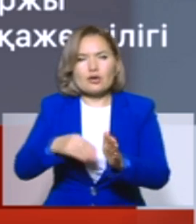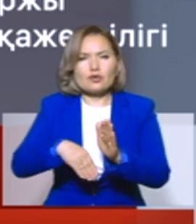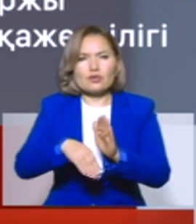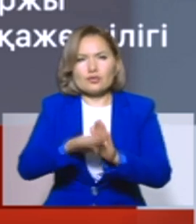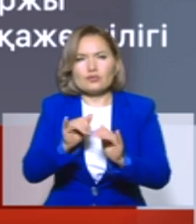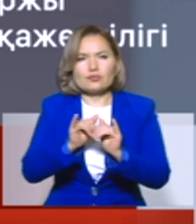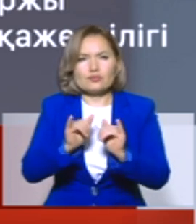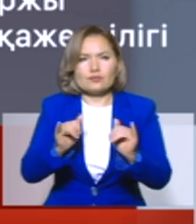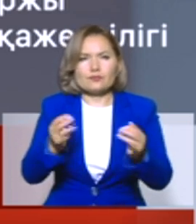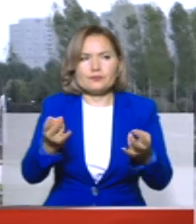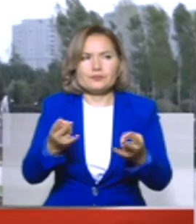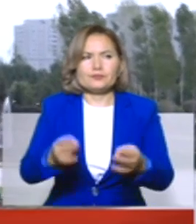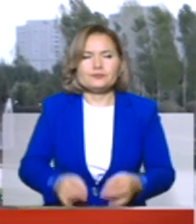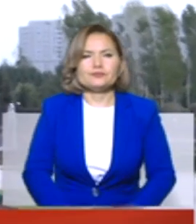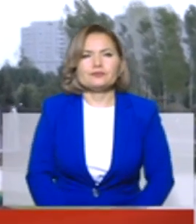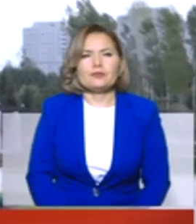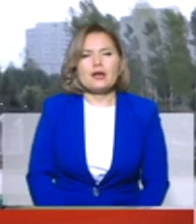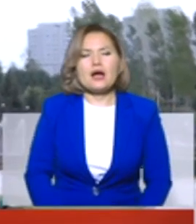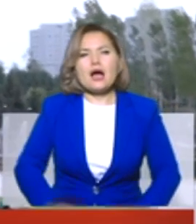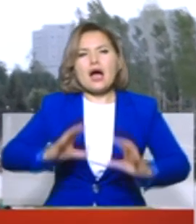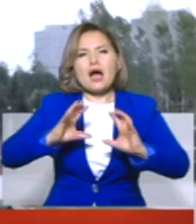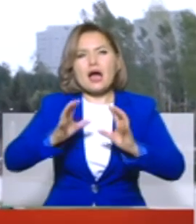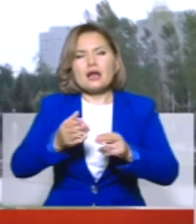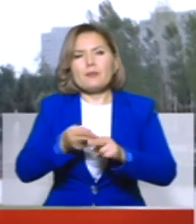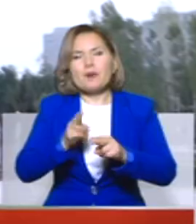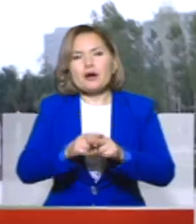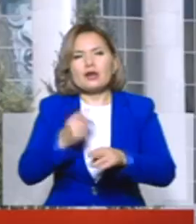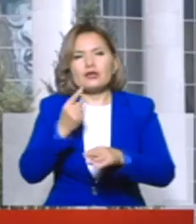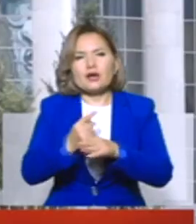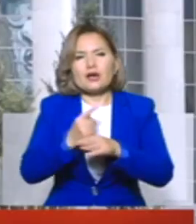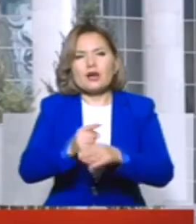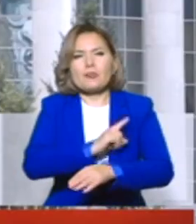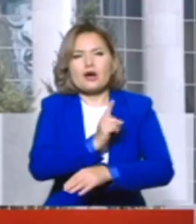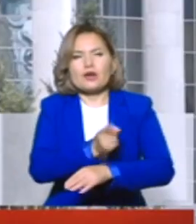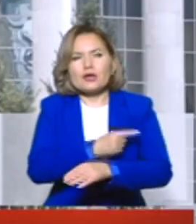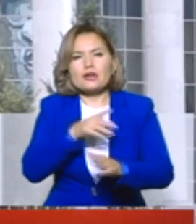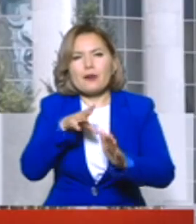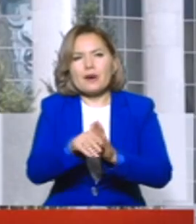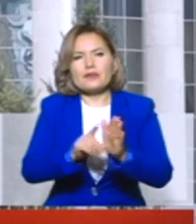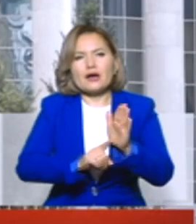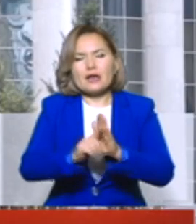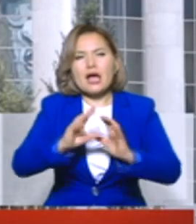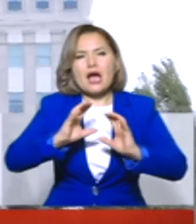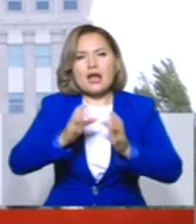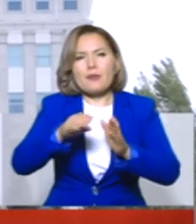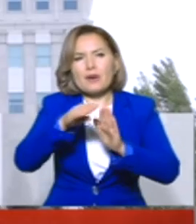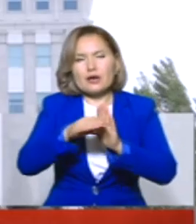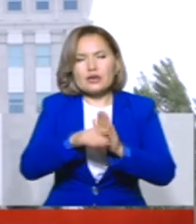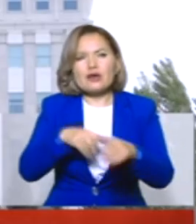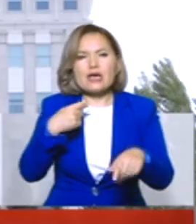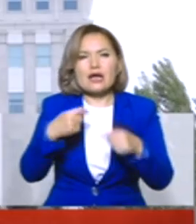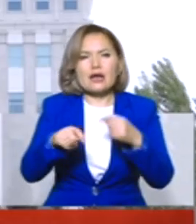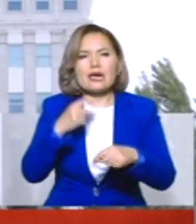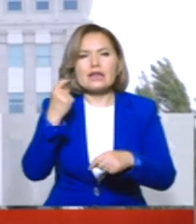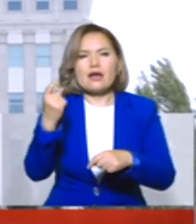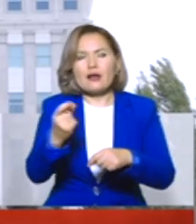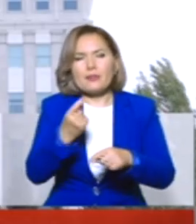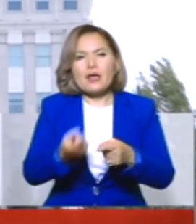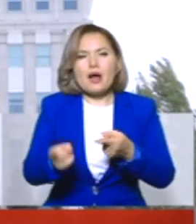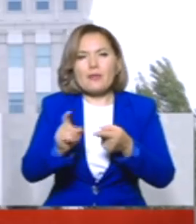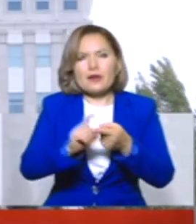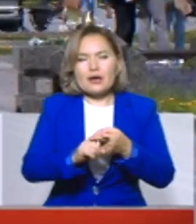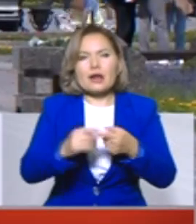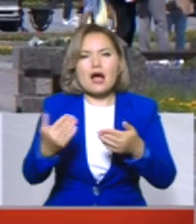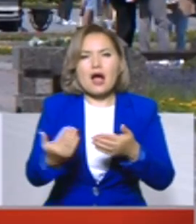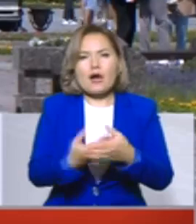артады. Әлемдегі шектеу шараларының күшеюі аясында басталған жаһандық тізбектер мен сауда-экономикалық